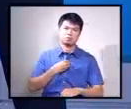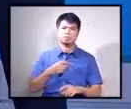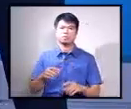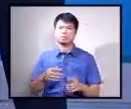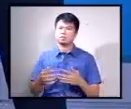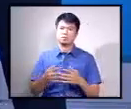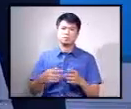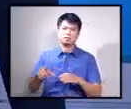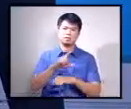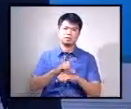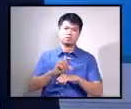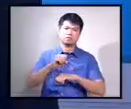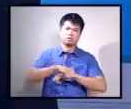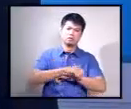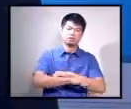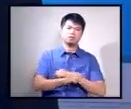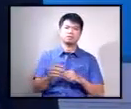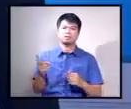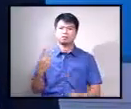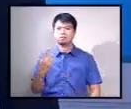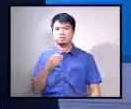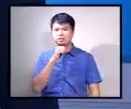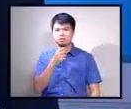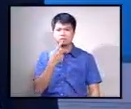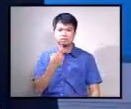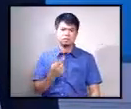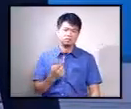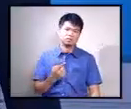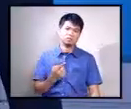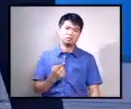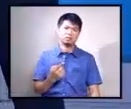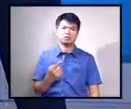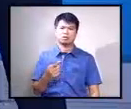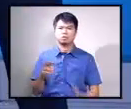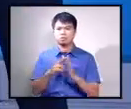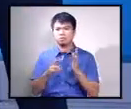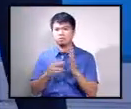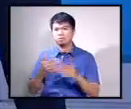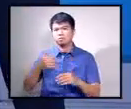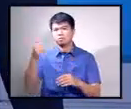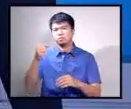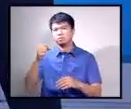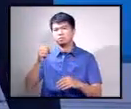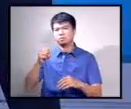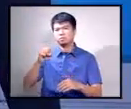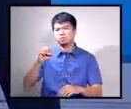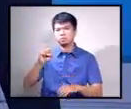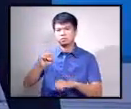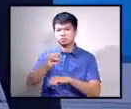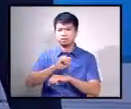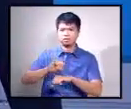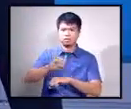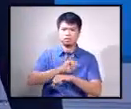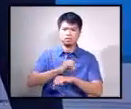lupa o dagat. Pangalawa, hindi sinasabi sa ruling na napanalo natin ang Spratly Islands at tayo na ang